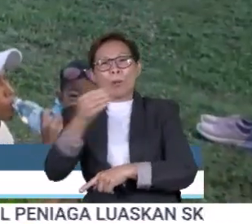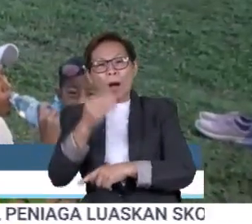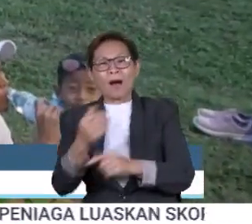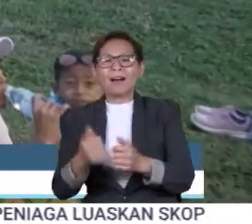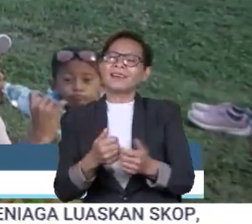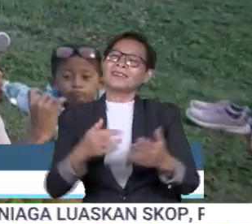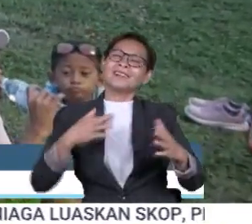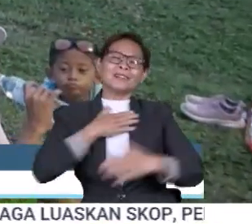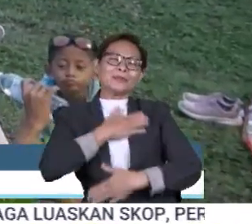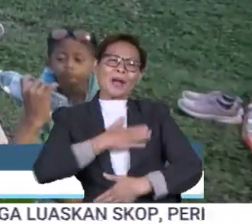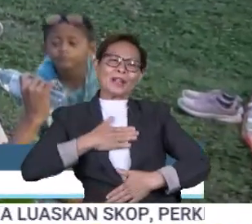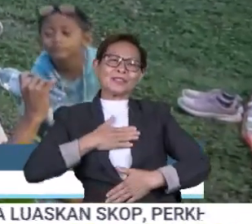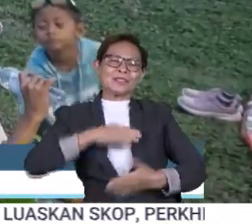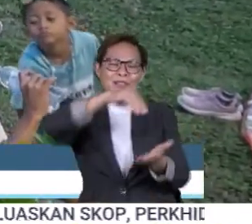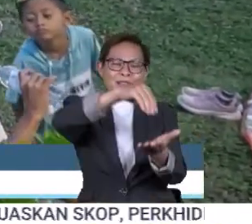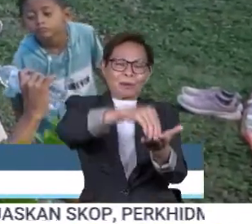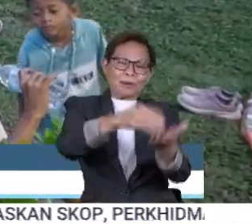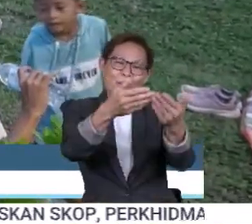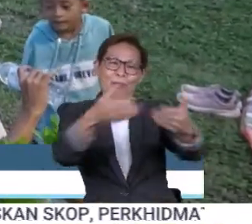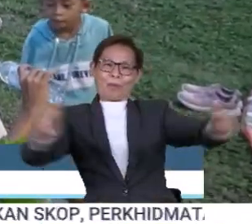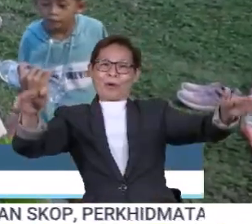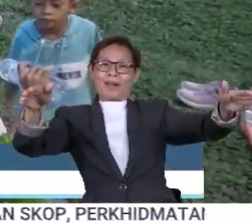santai di lokasi terbuka.